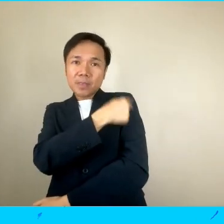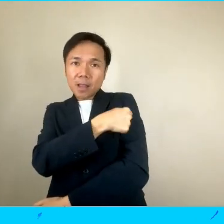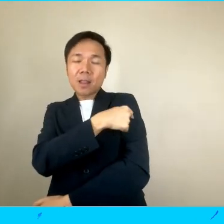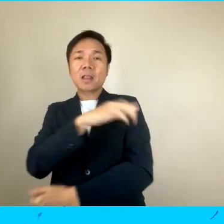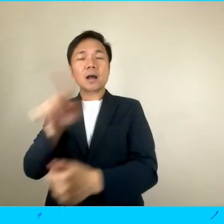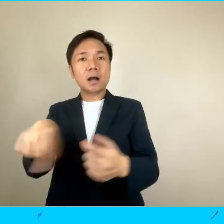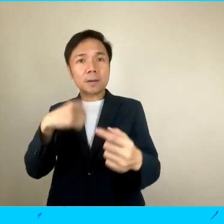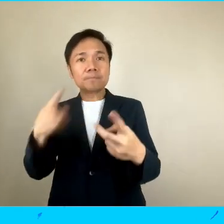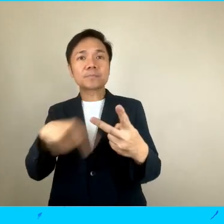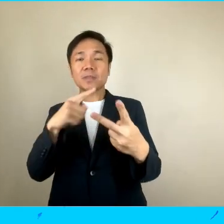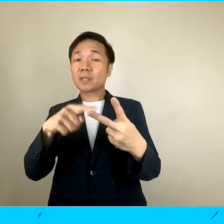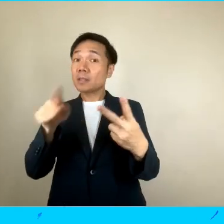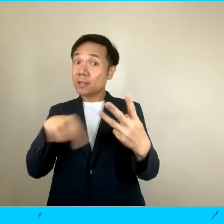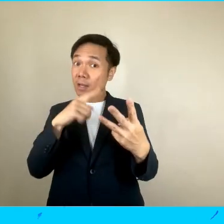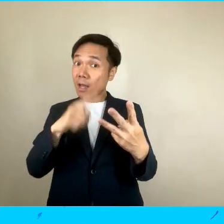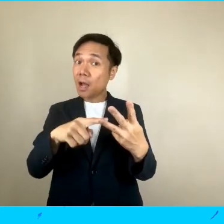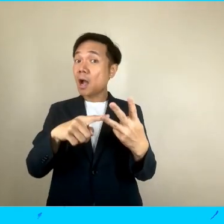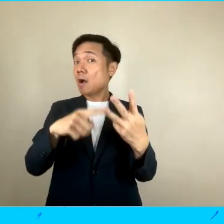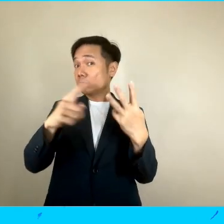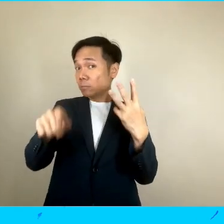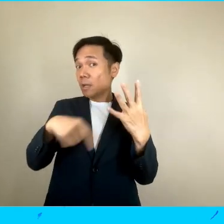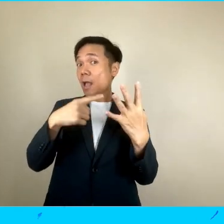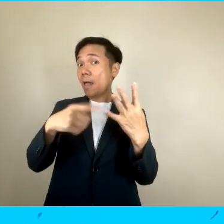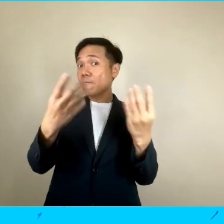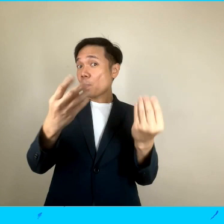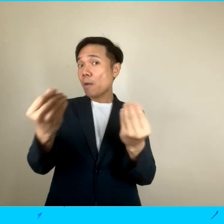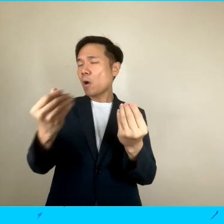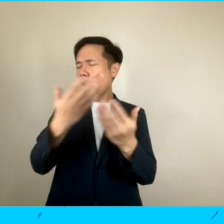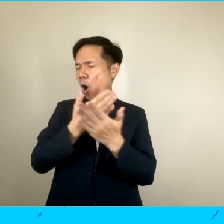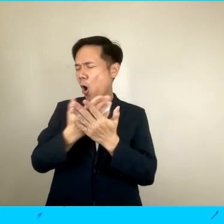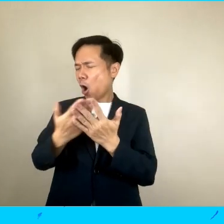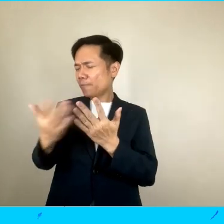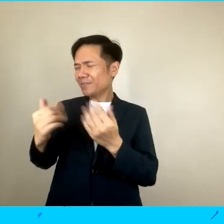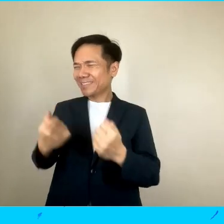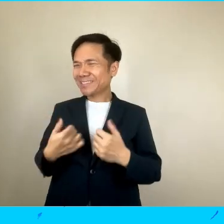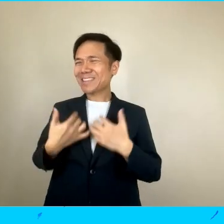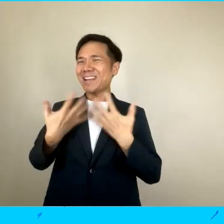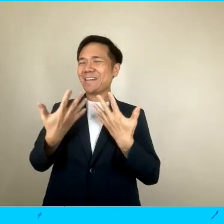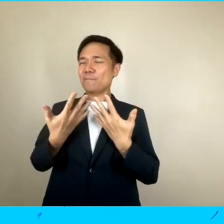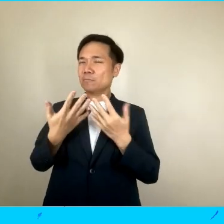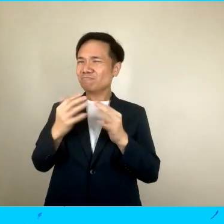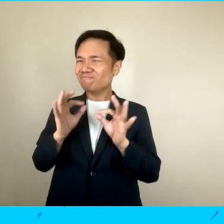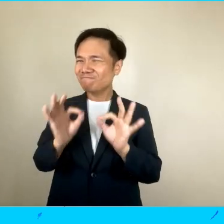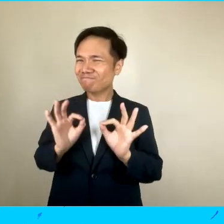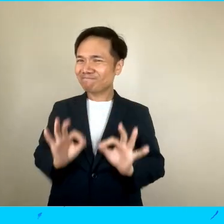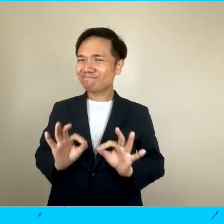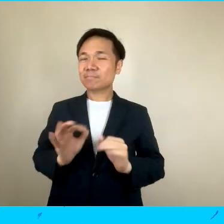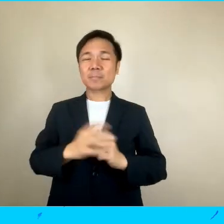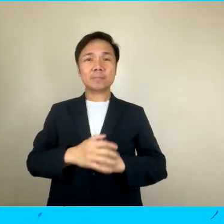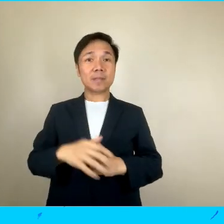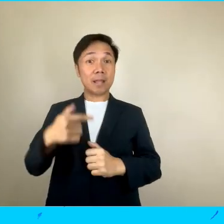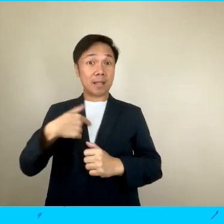sécurité sociale et support économique, ce que l'on a déjà expliqué. Et donc,